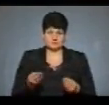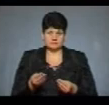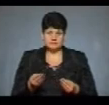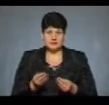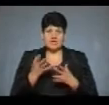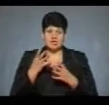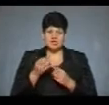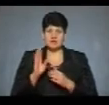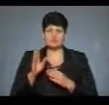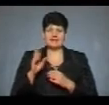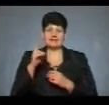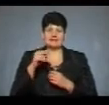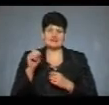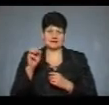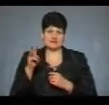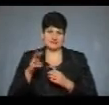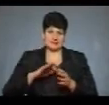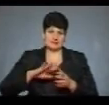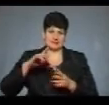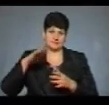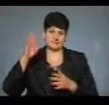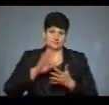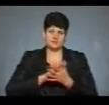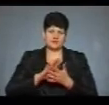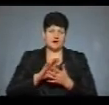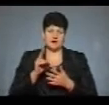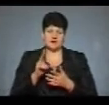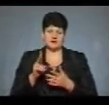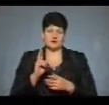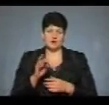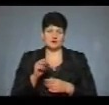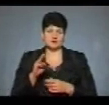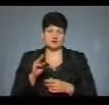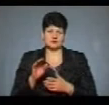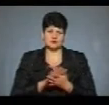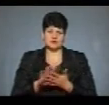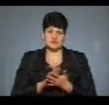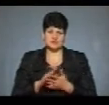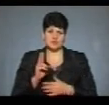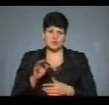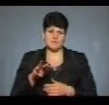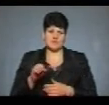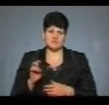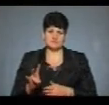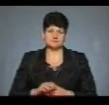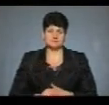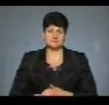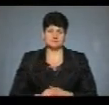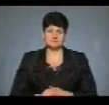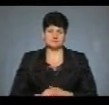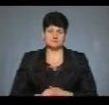комена буде виходити такий шурчистий комен. Ярослав Пекельний монтує панораму над вертепом. Зараз